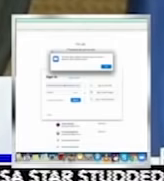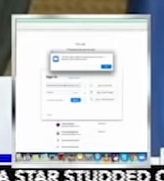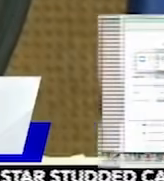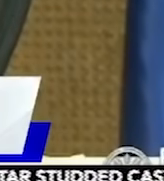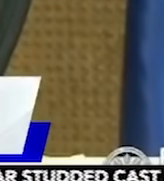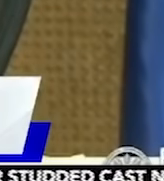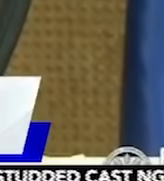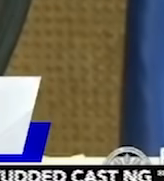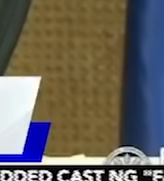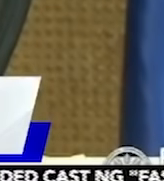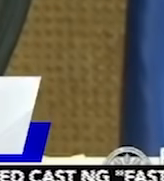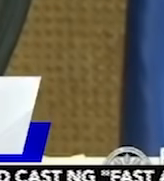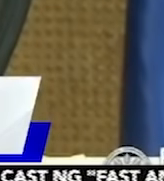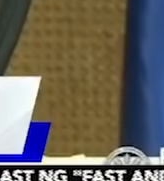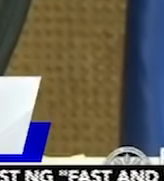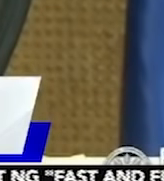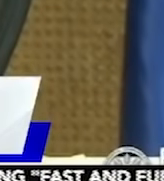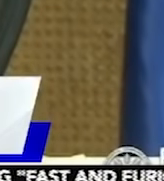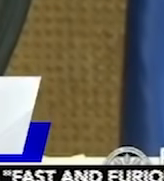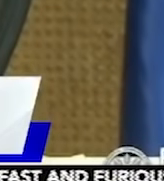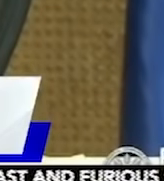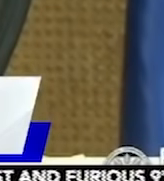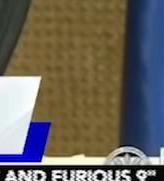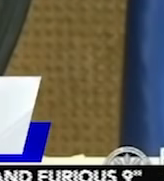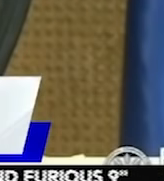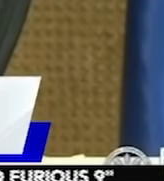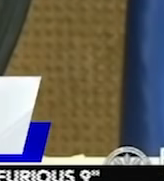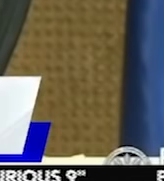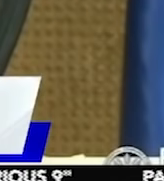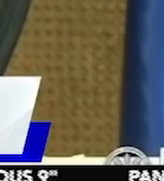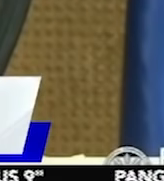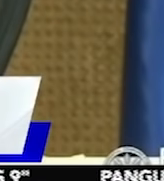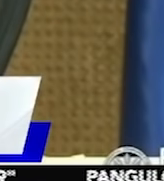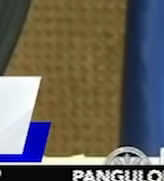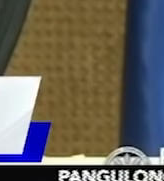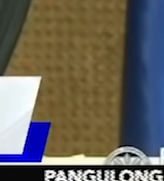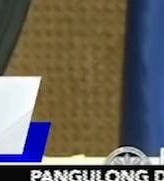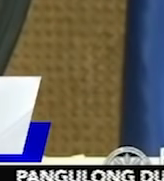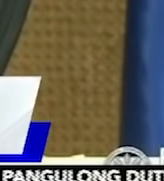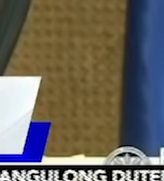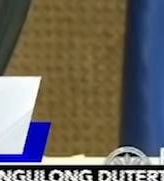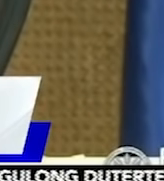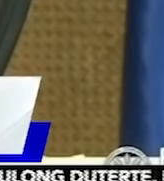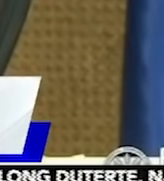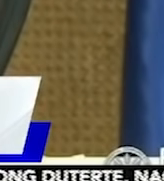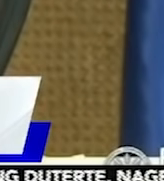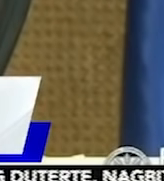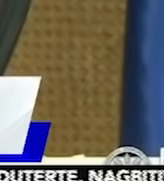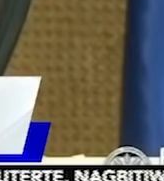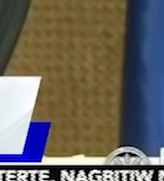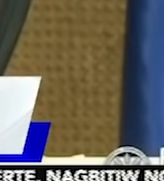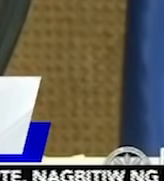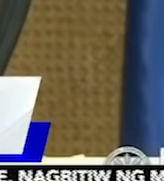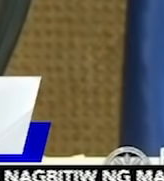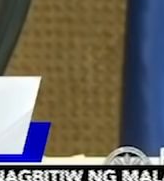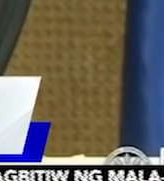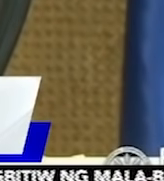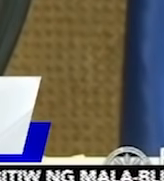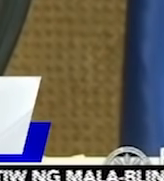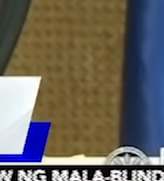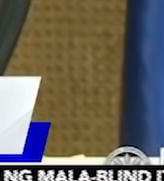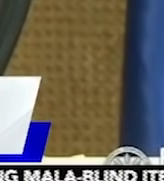pero ito, bahala na kayo. If you want to believe in me, if you still believe